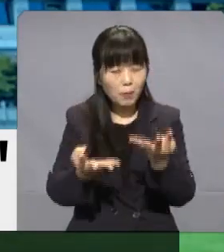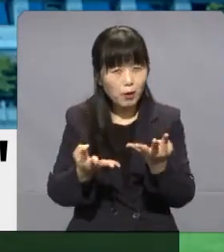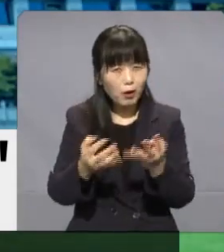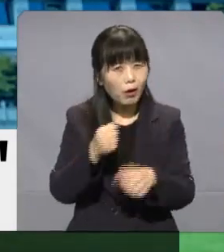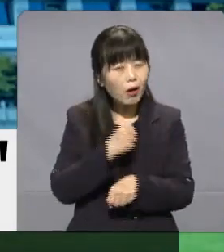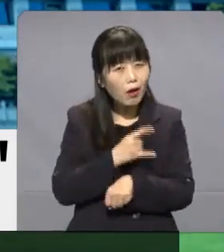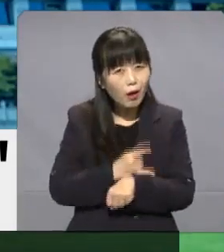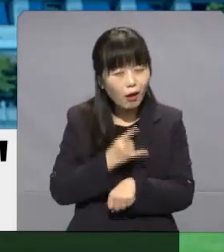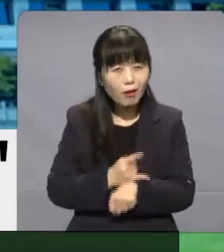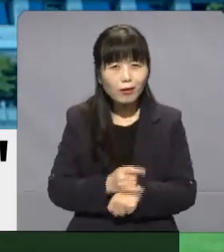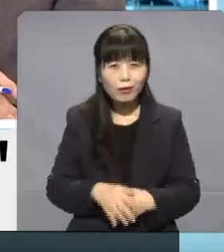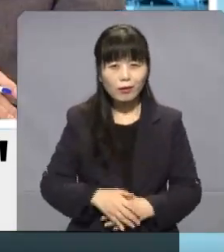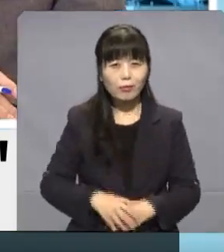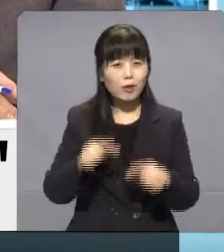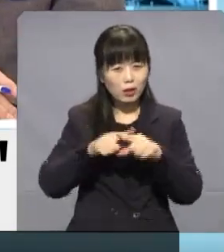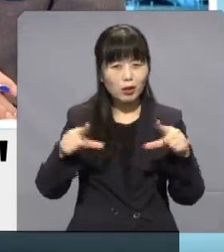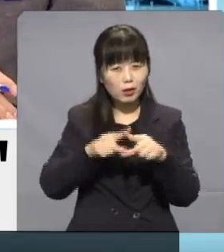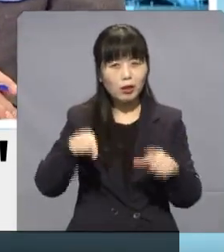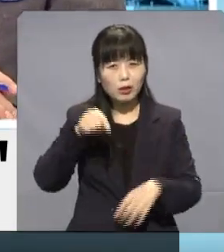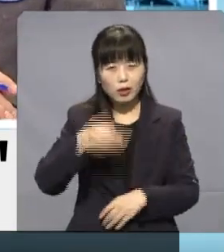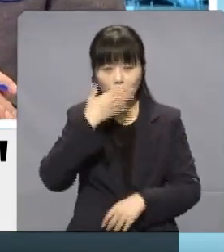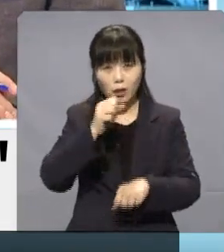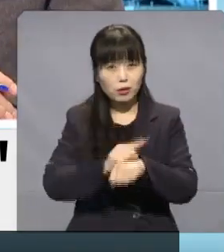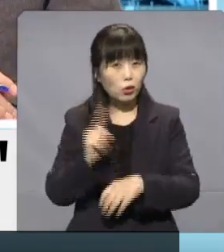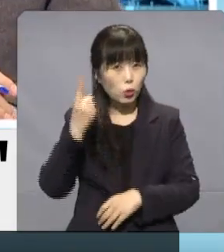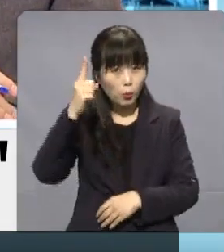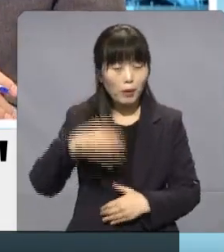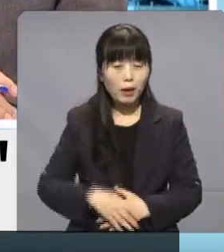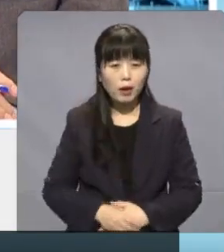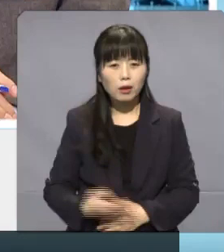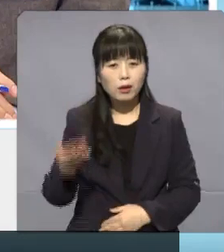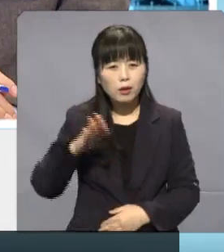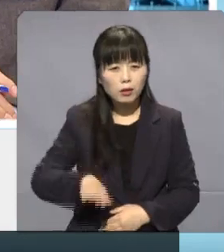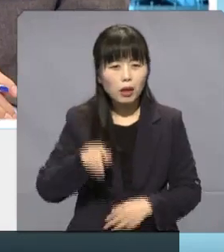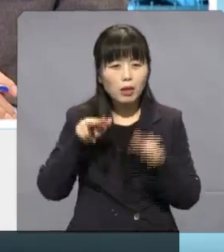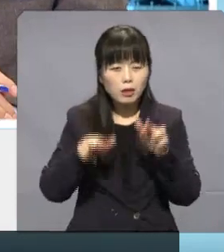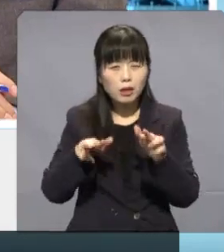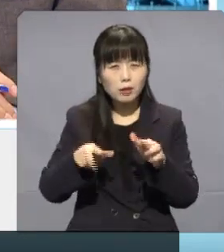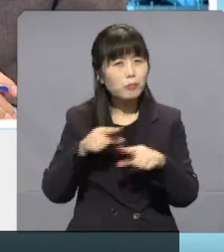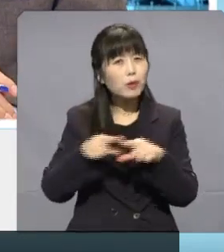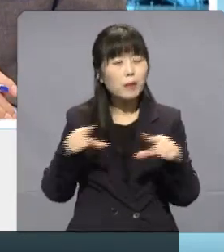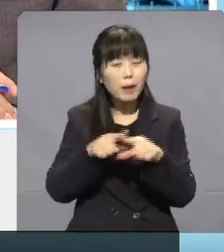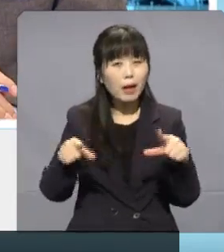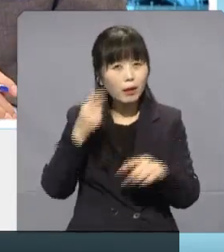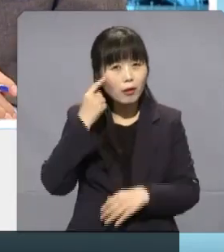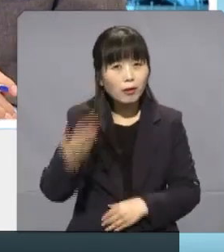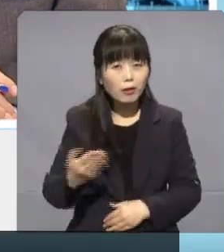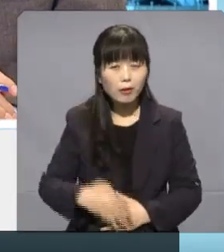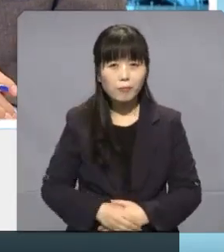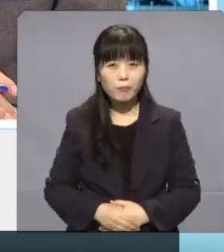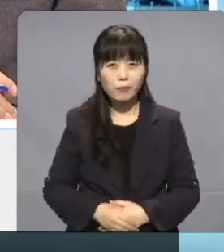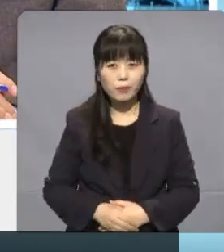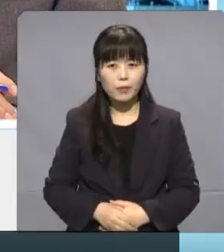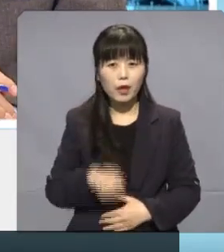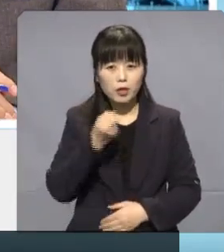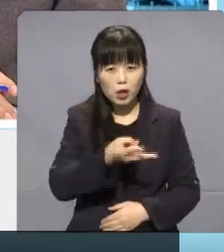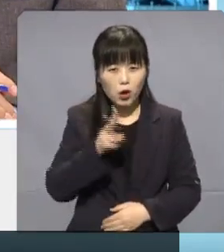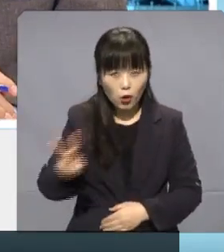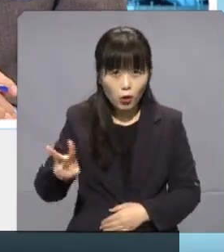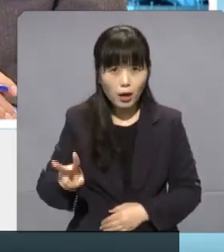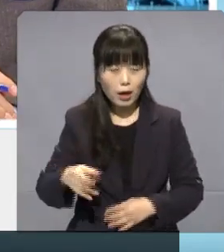예. 일반적이라면은 이럴 가능성이 높다고 봐요. 네네. 그런데 과연 지금 일반적이냐? 여야 간의 어떤 뭐